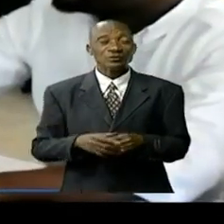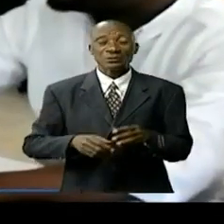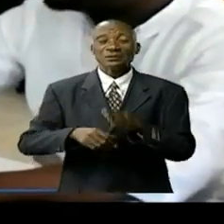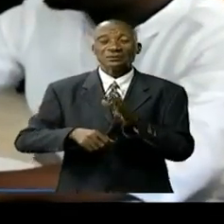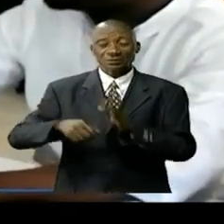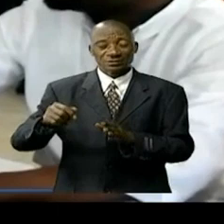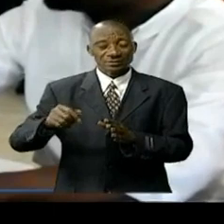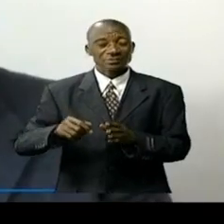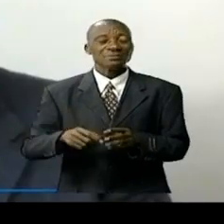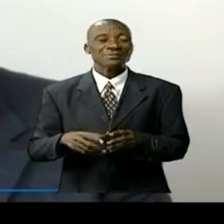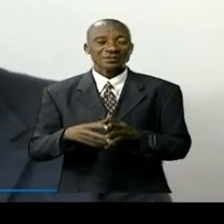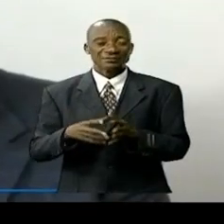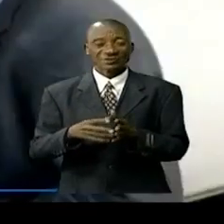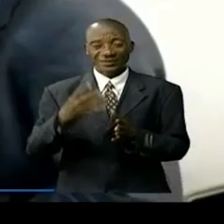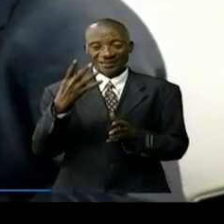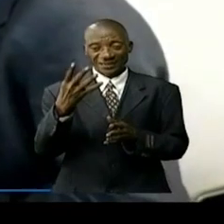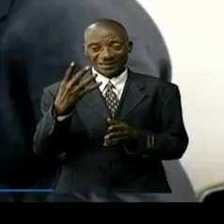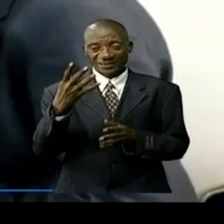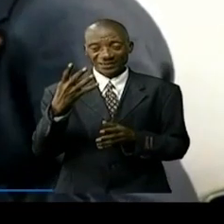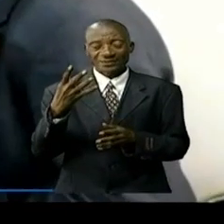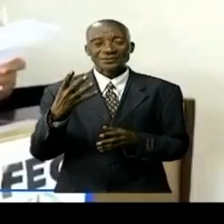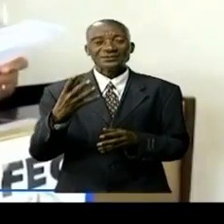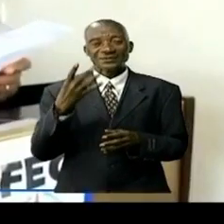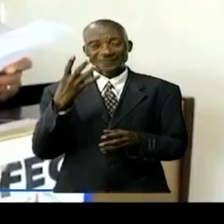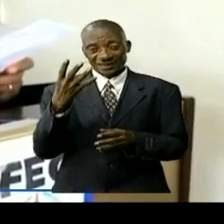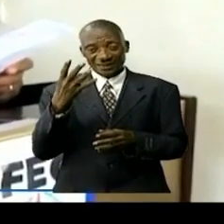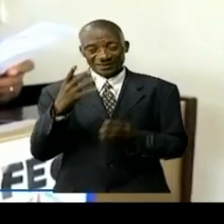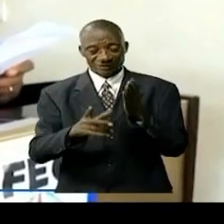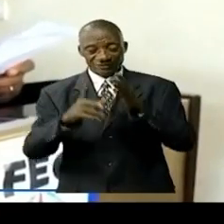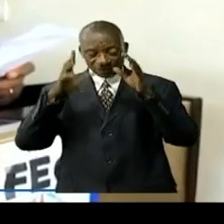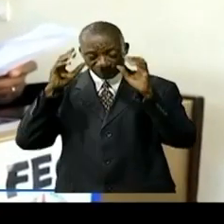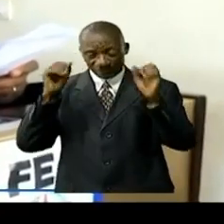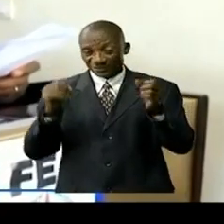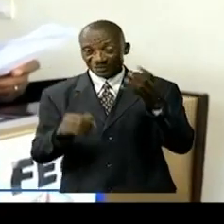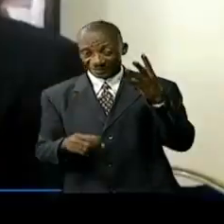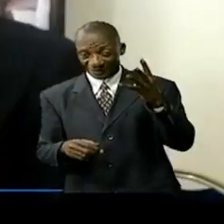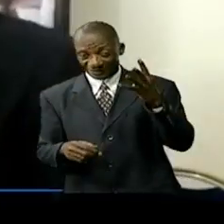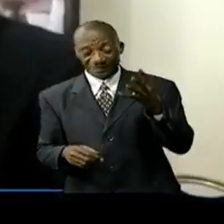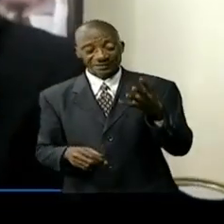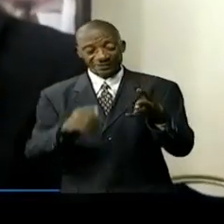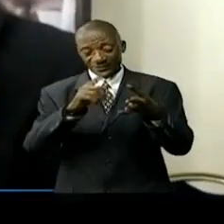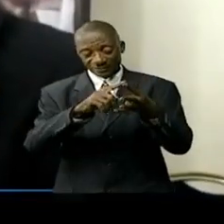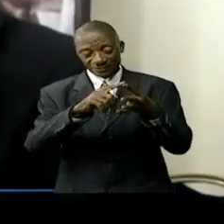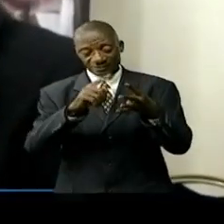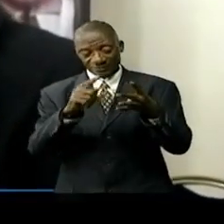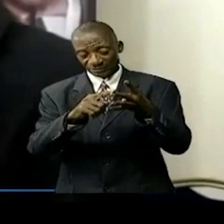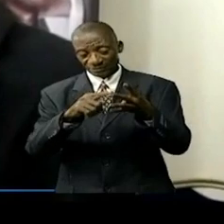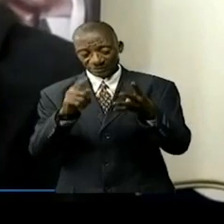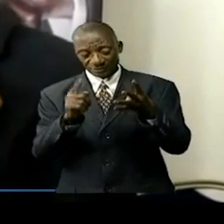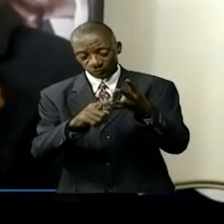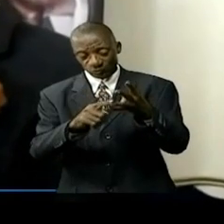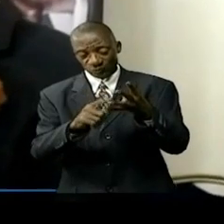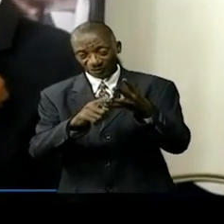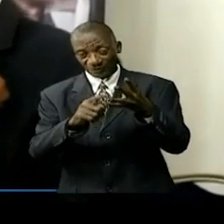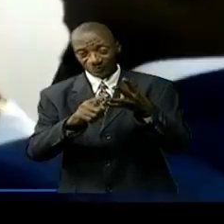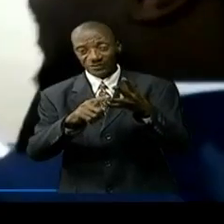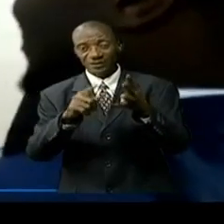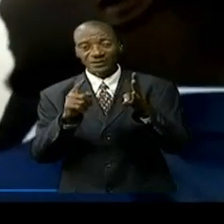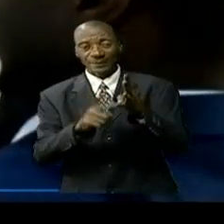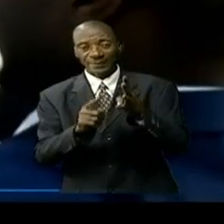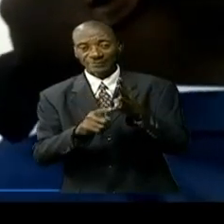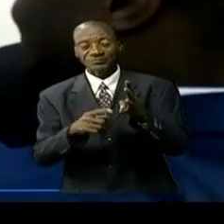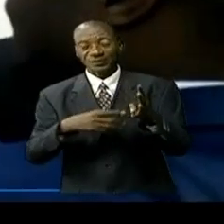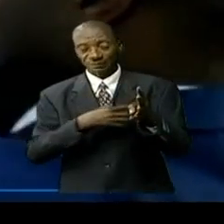à savoir Michel Guébert, ses 1er vice-président, Baudouin Mambo Saloum, 2e vice-président, René Ramazan et Ramos, 3e vice-président, et